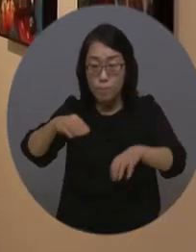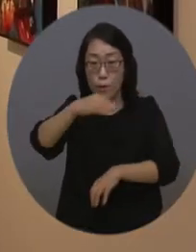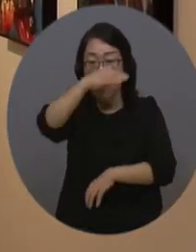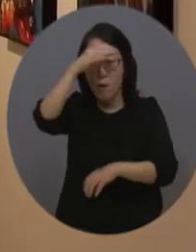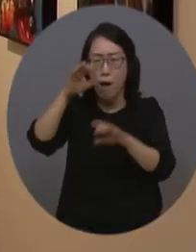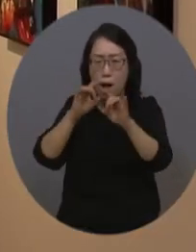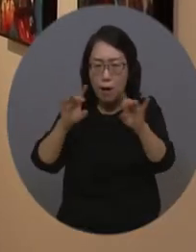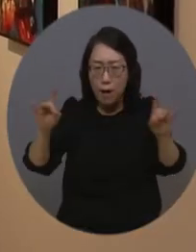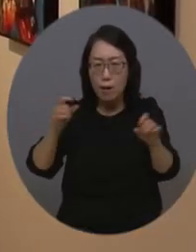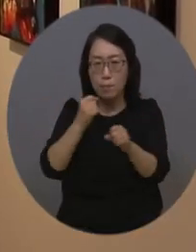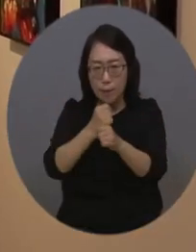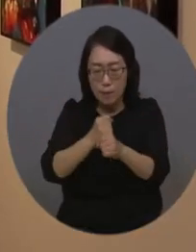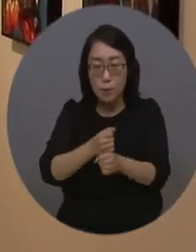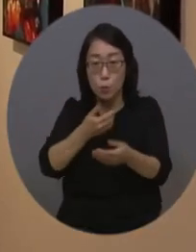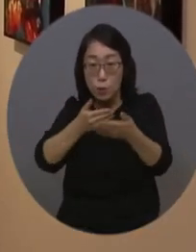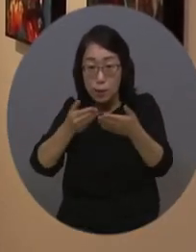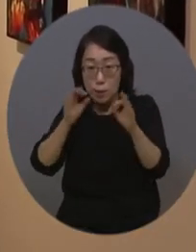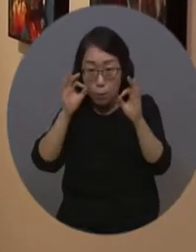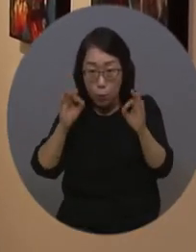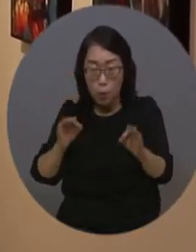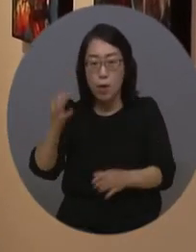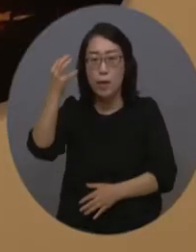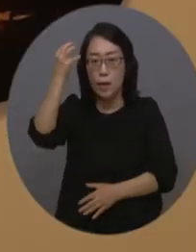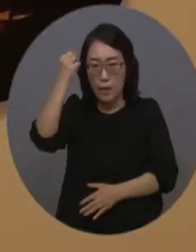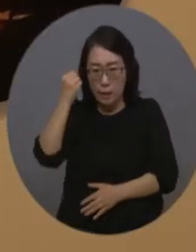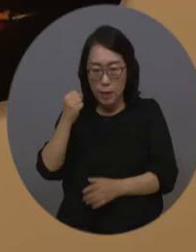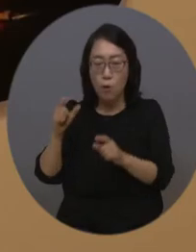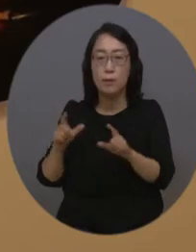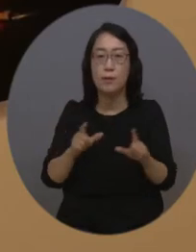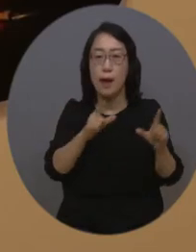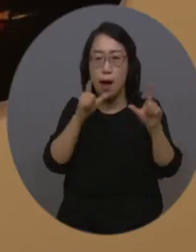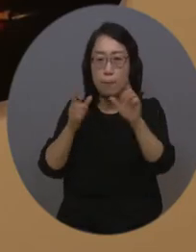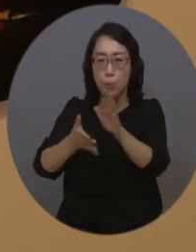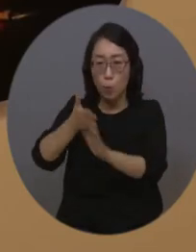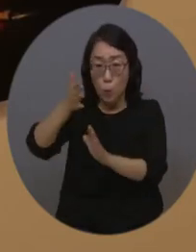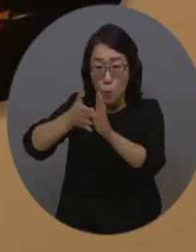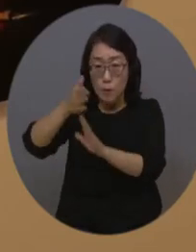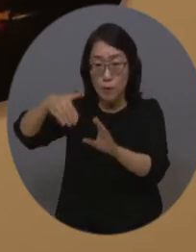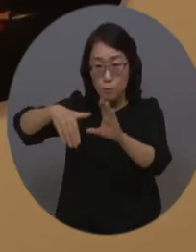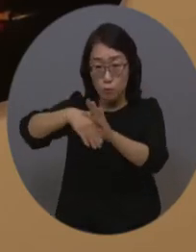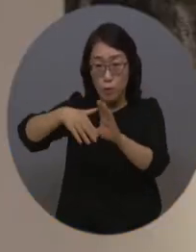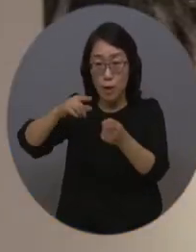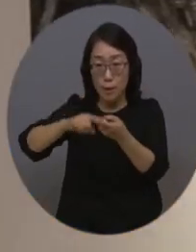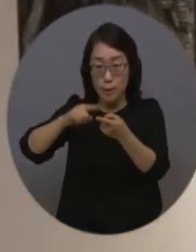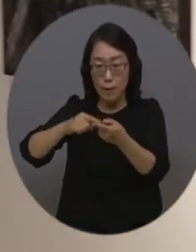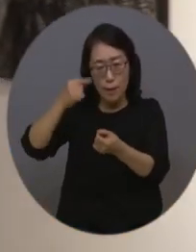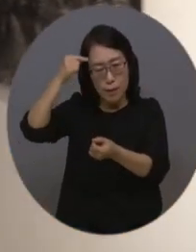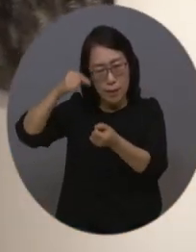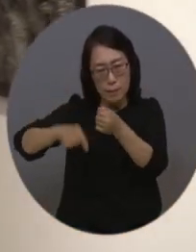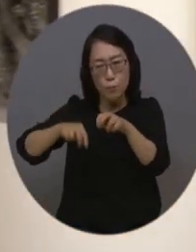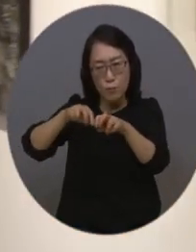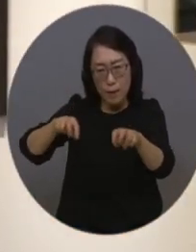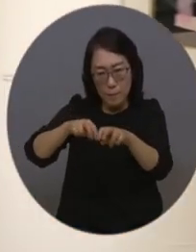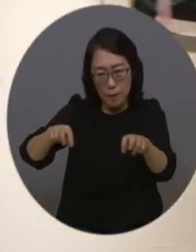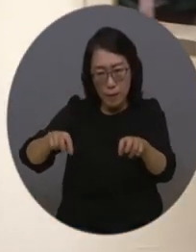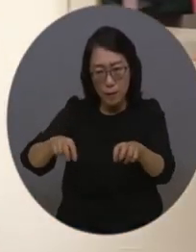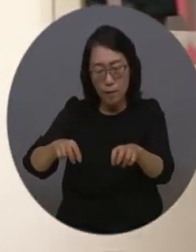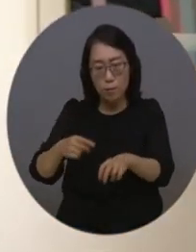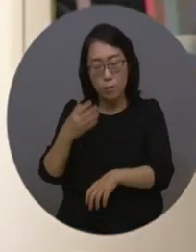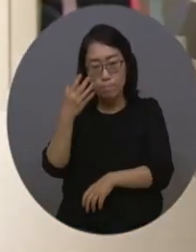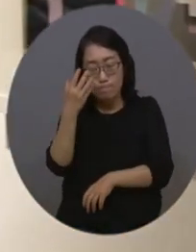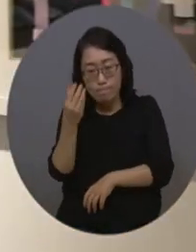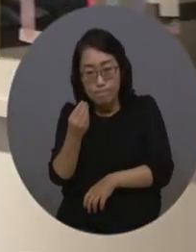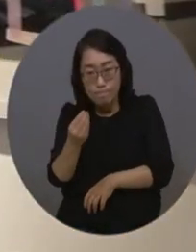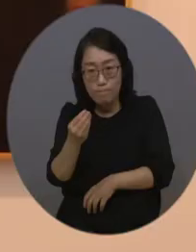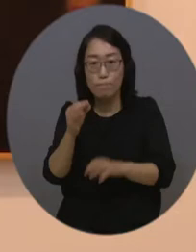삶과 도시가 간직한 기억 그리고 도시 문화에 대한 탐색 등을 표현해 내 관람객들의 눈길을 사로잡고